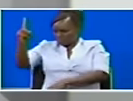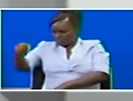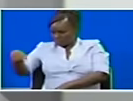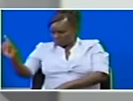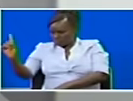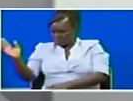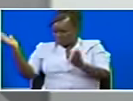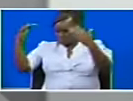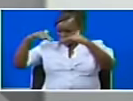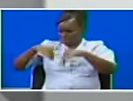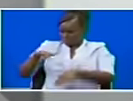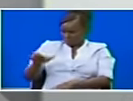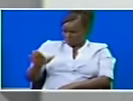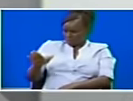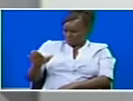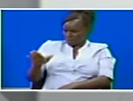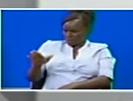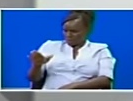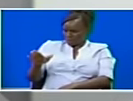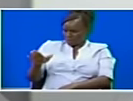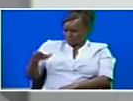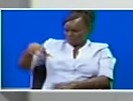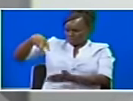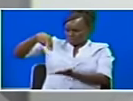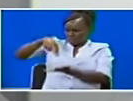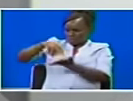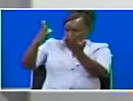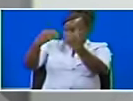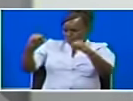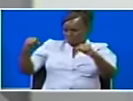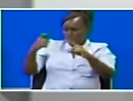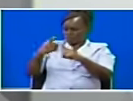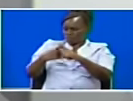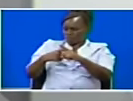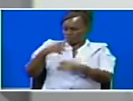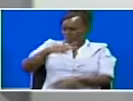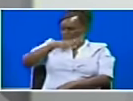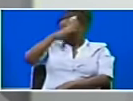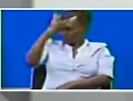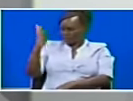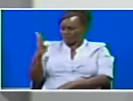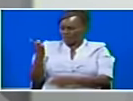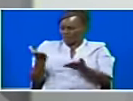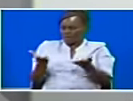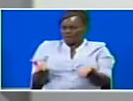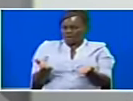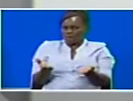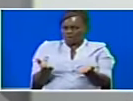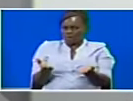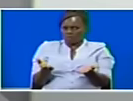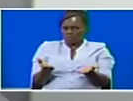na conference akaambiwa kwamba ndiye atakuwa anawania chama cha urais kutoka kwa chama cha Wiper. Kulingana kwa hayo sasa basi